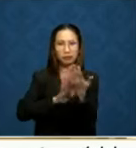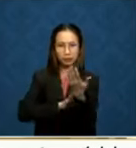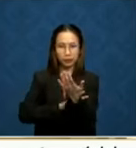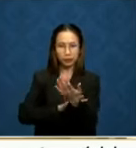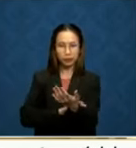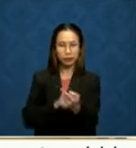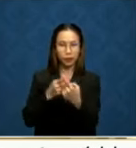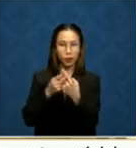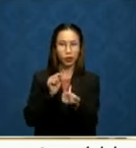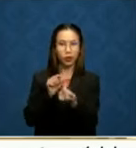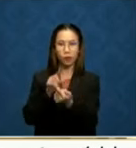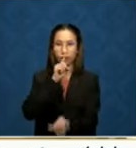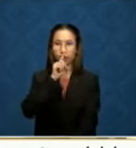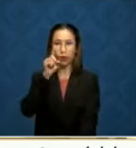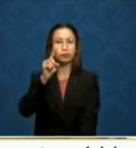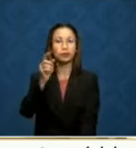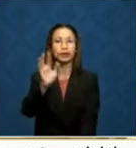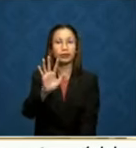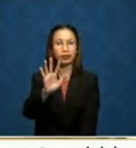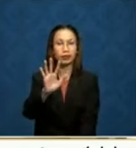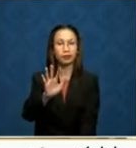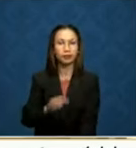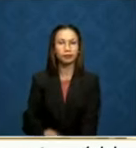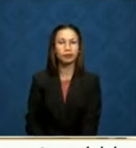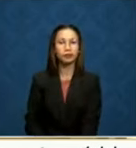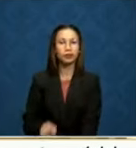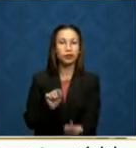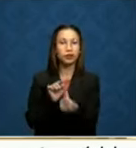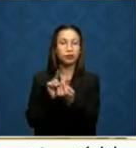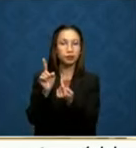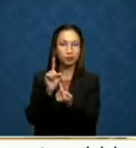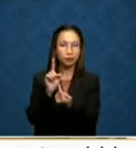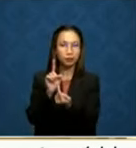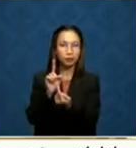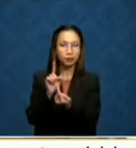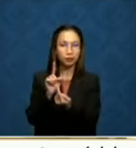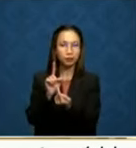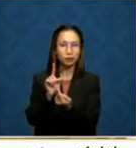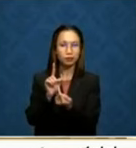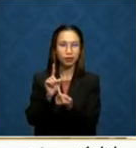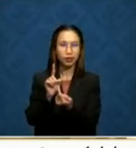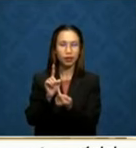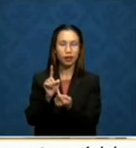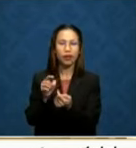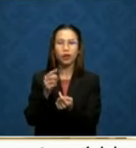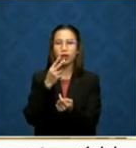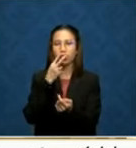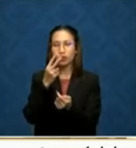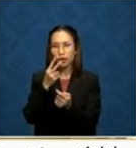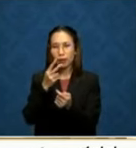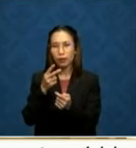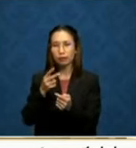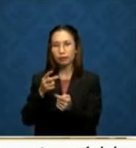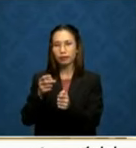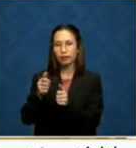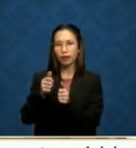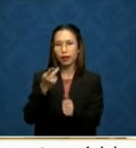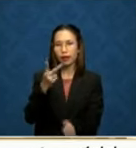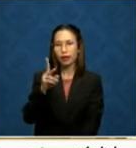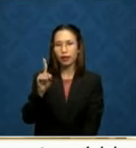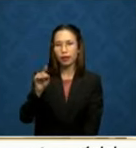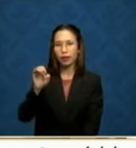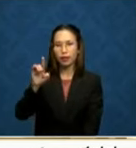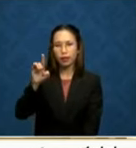ประเดนไมได้อยู่เรื่องการฟองร้หครับ ประเด็นอยู่ที่เรื่องของการต่อสู้คดีหายๆครั้งเนี่ยนะครับ